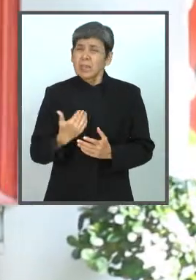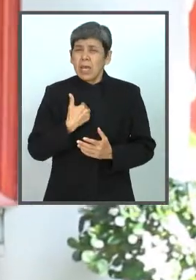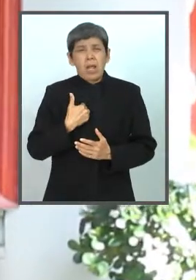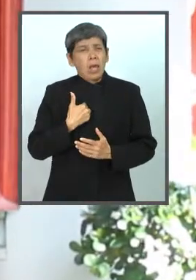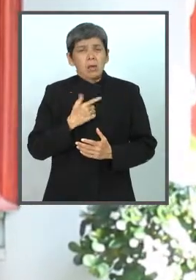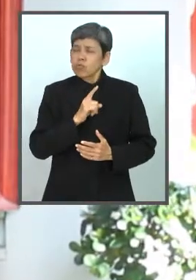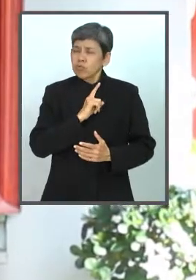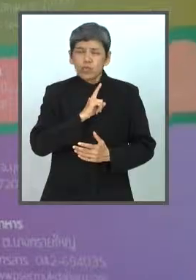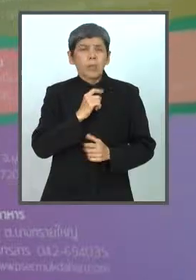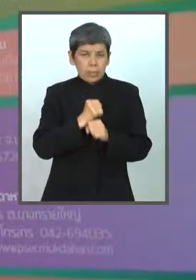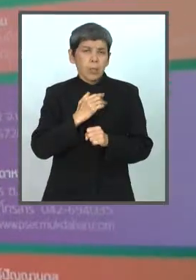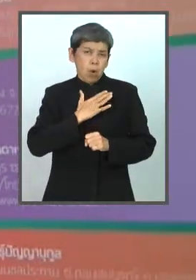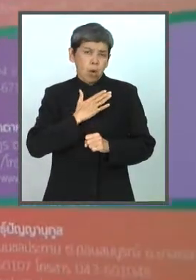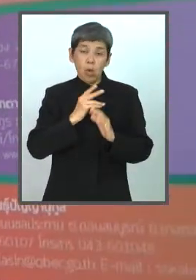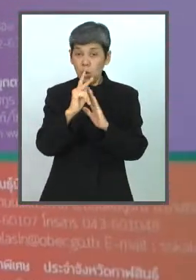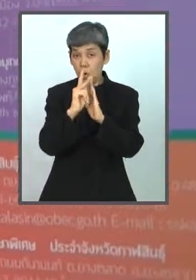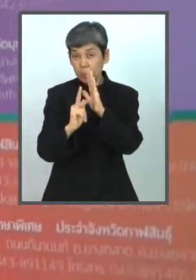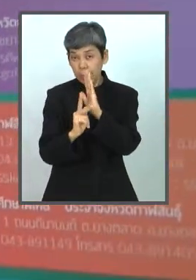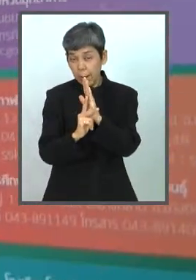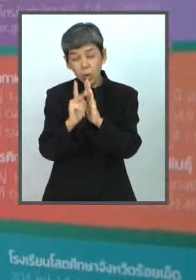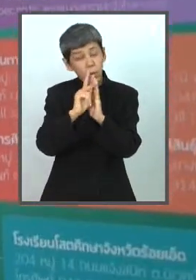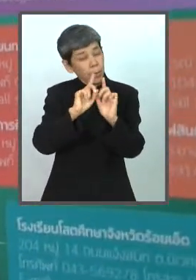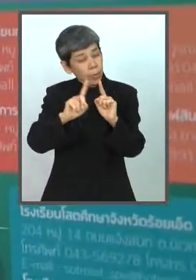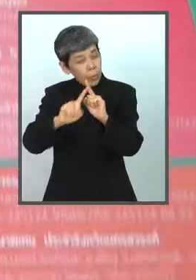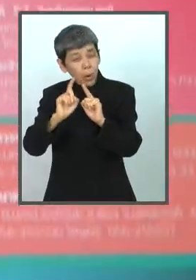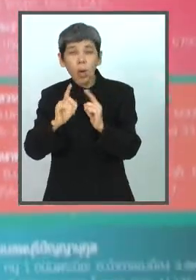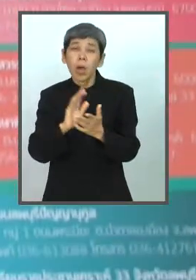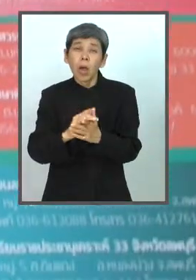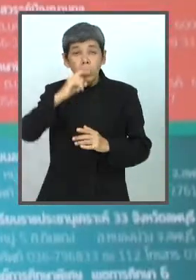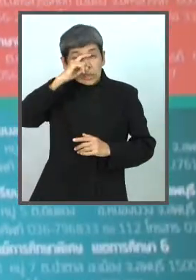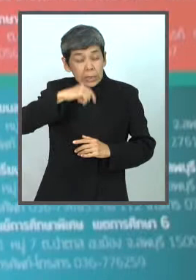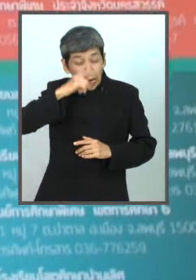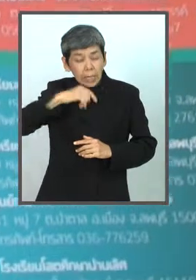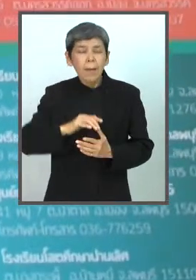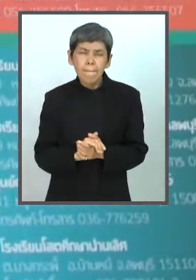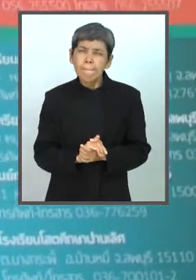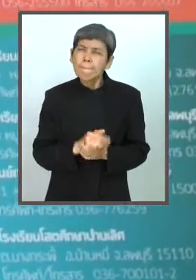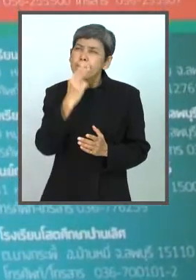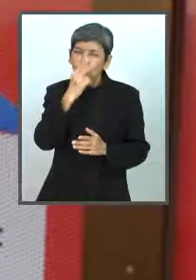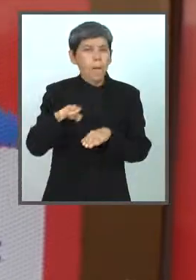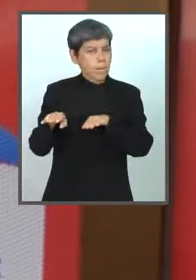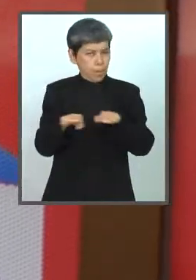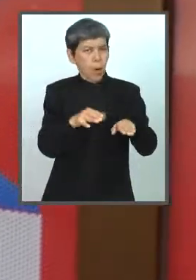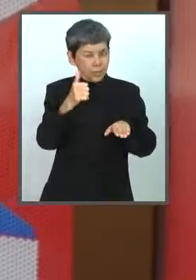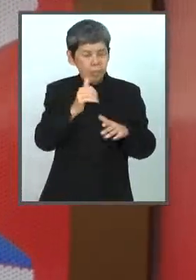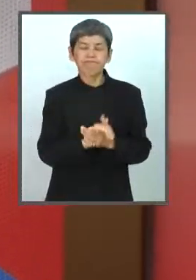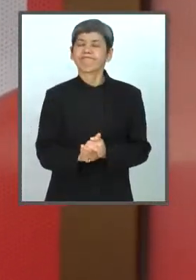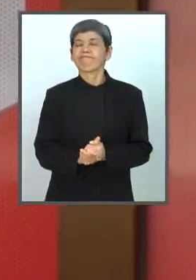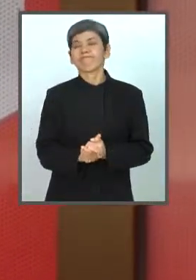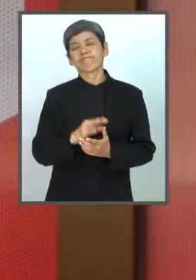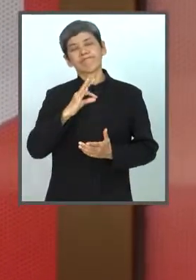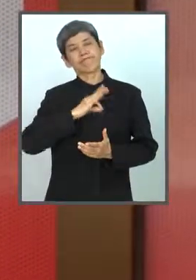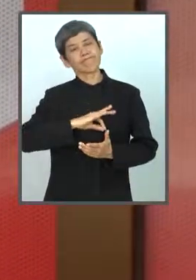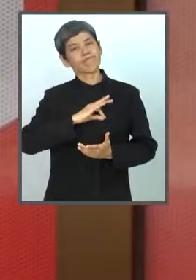ป็นภารกิจโดยตรงนะคะกฎหมายนโยบายอะไรเอ่ยของทางบ้านเราเนี่ยค่อนข้างจะพร้อมนะคะแต่สิ่ง